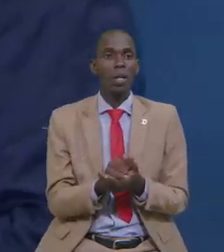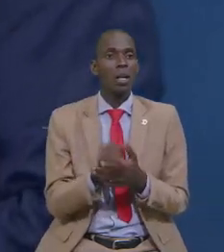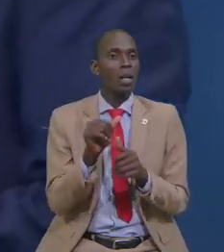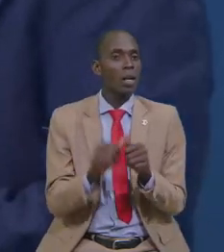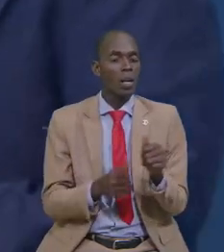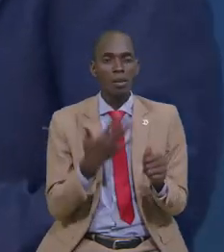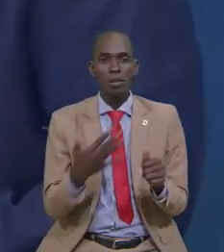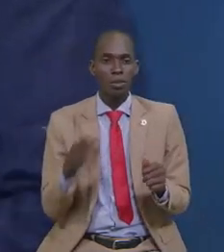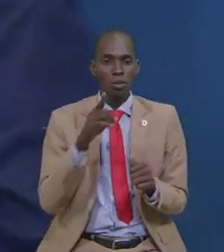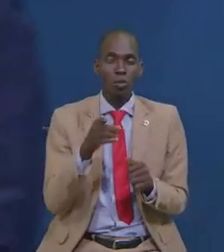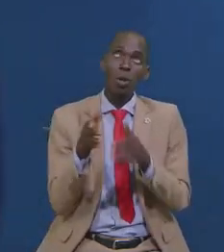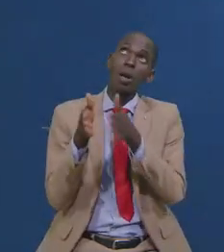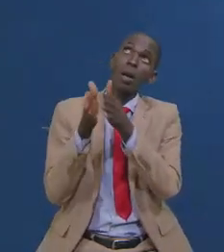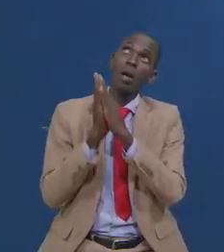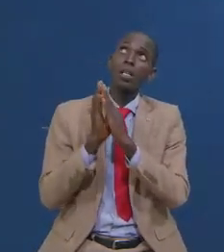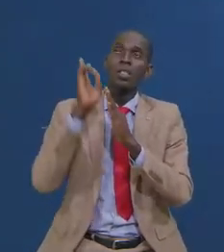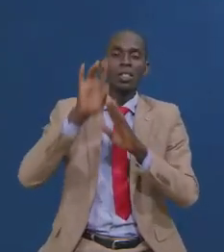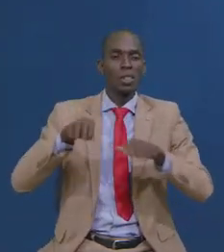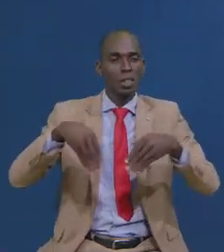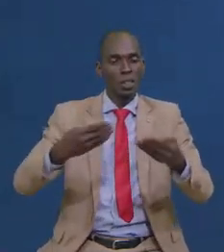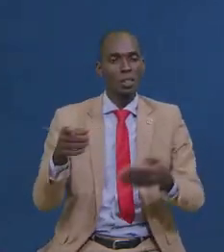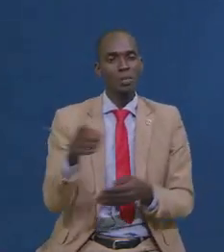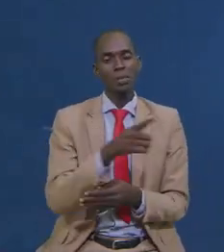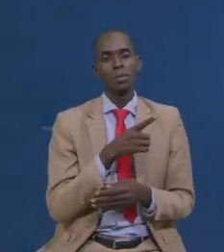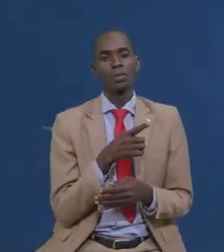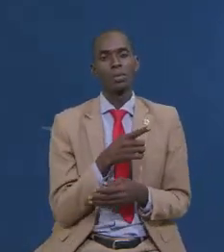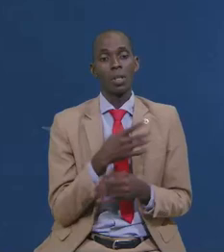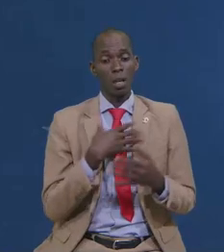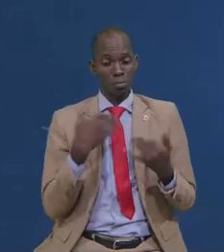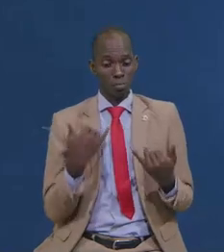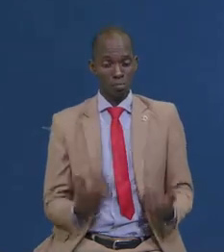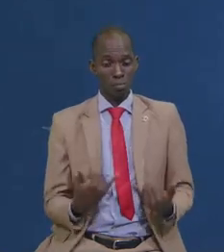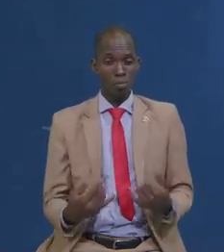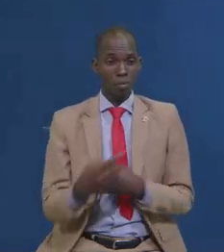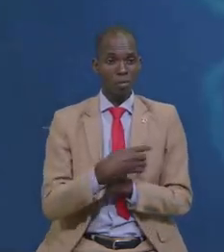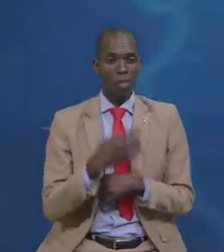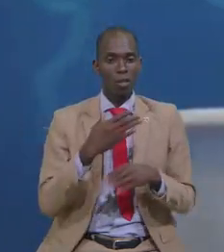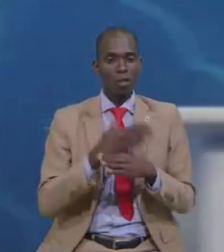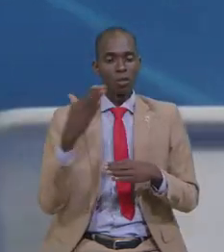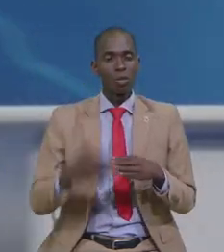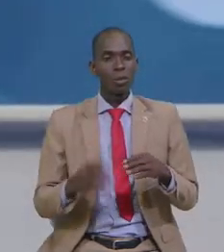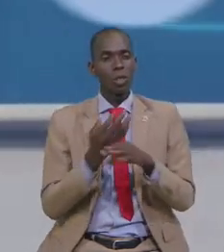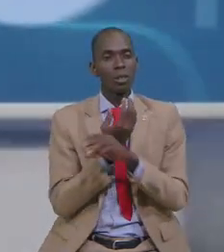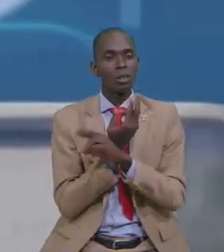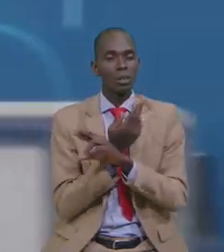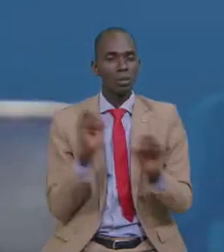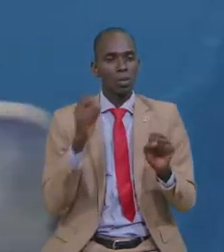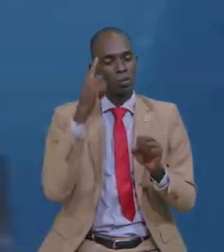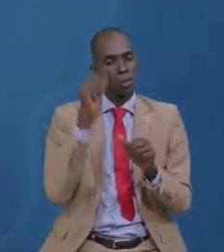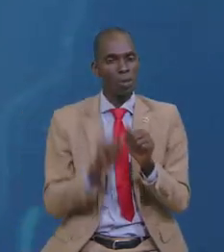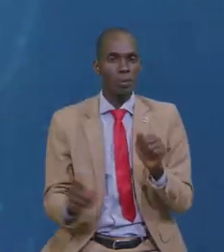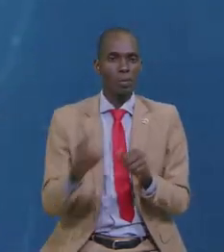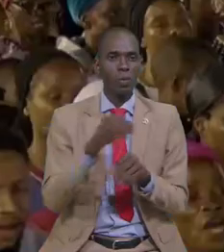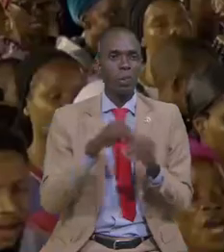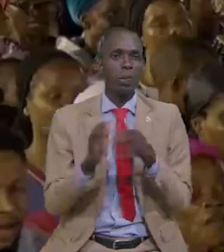à cause de cela, tout ce que vous demandez, il vous l'accorde. Et ce jour, la rédemption